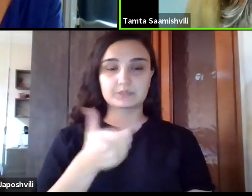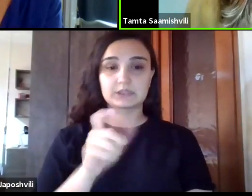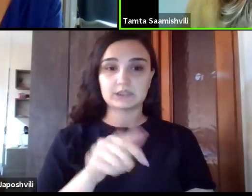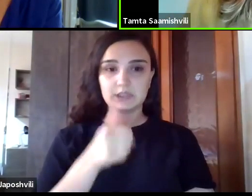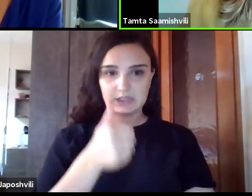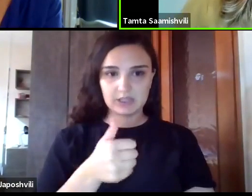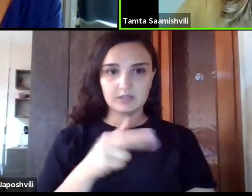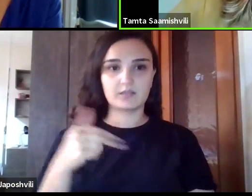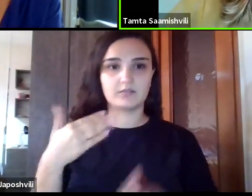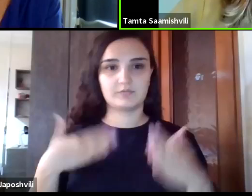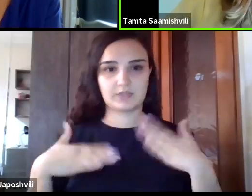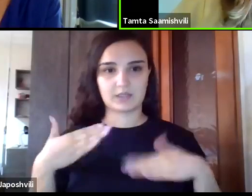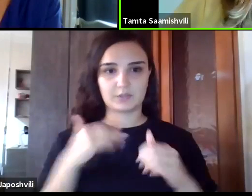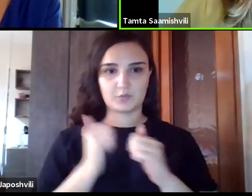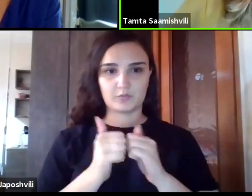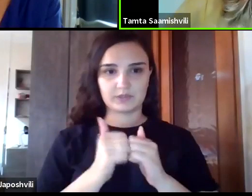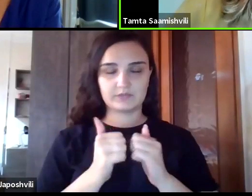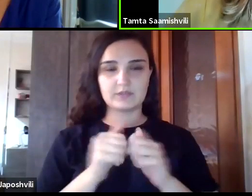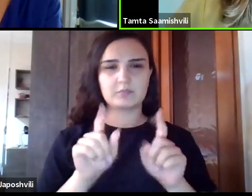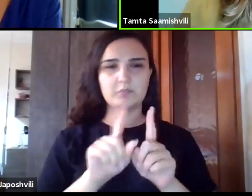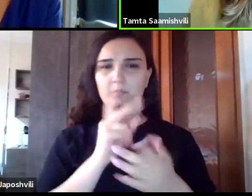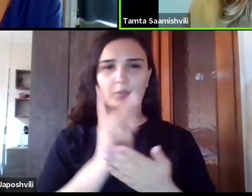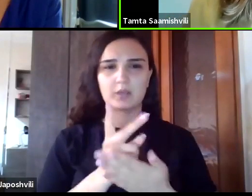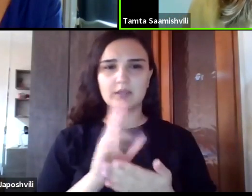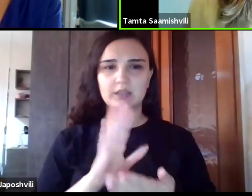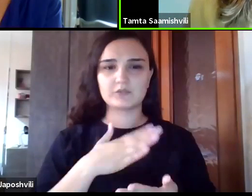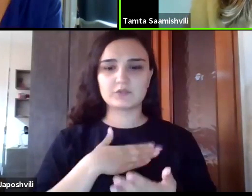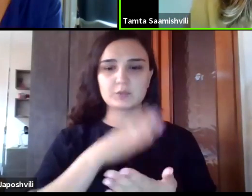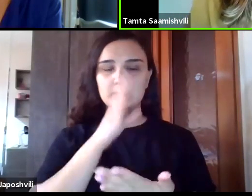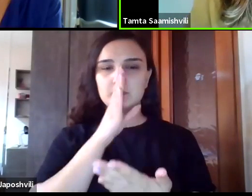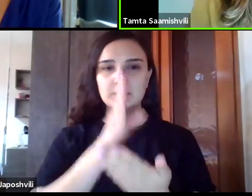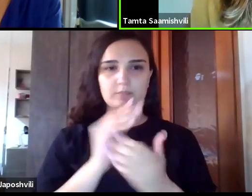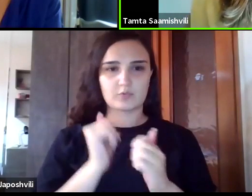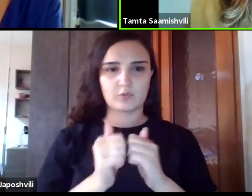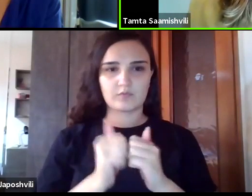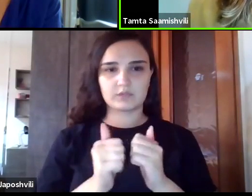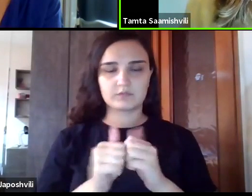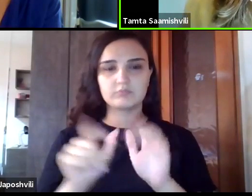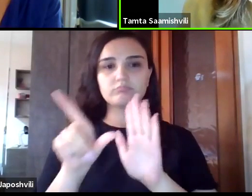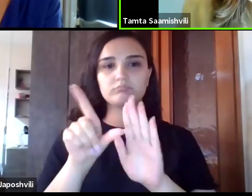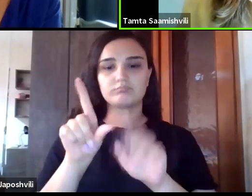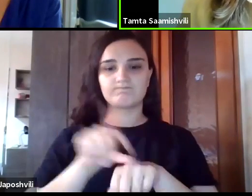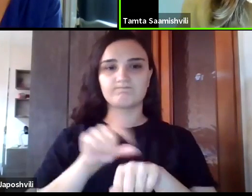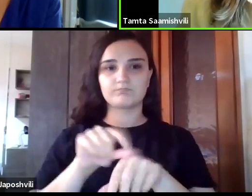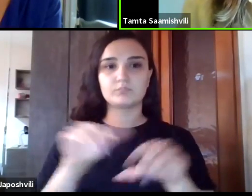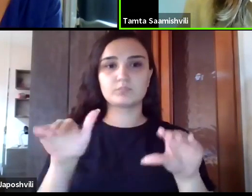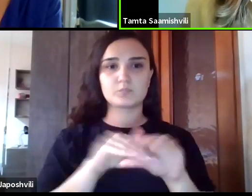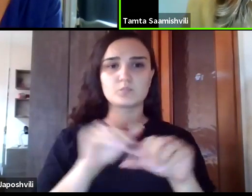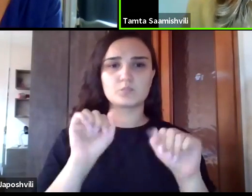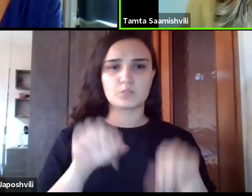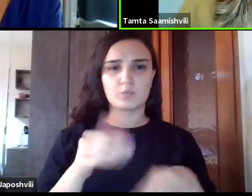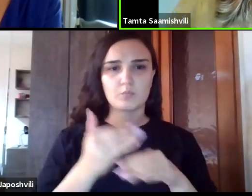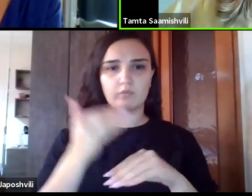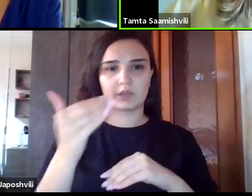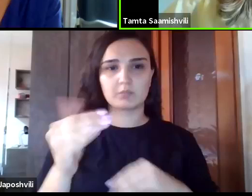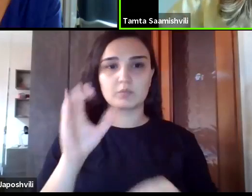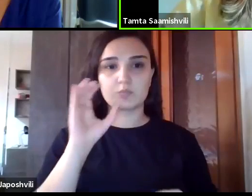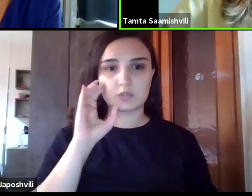და გვახარებს ყოველთვის. მიუხედავთ იმისა, რომ ჩვენი პირდაპირი ჩართვები ყოველთვის იწერება და მოგვიანებით შეიძლება მათი მოსმენა,